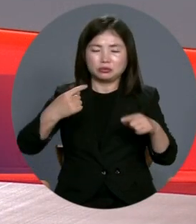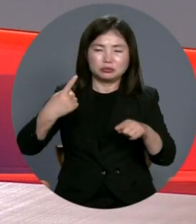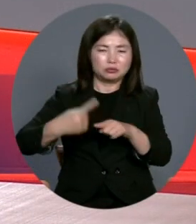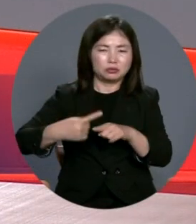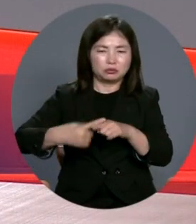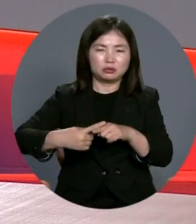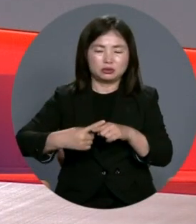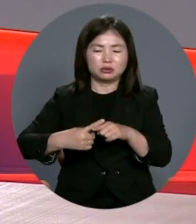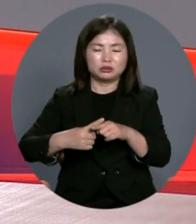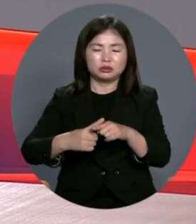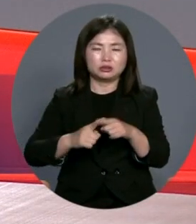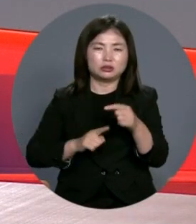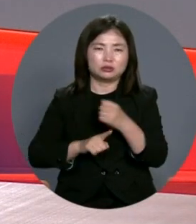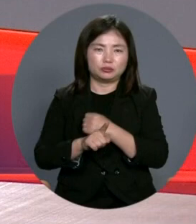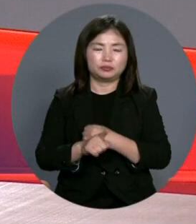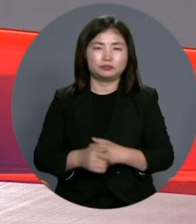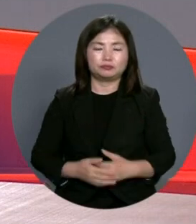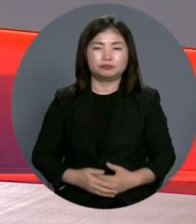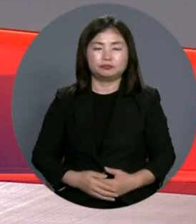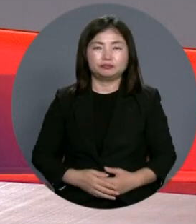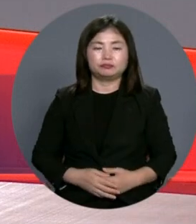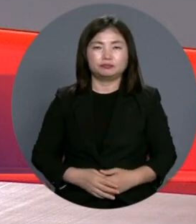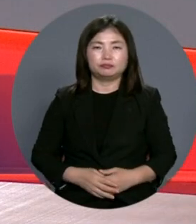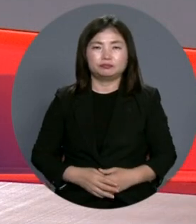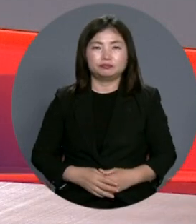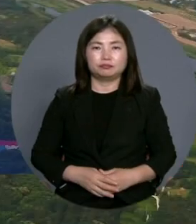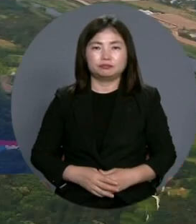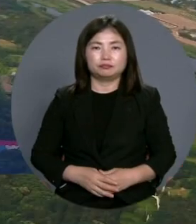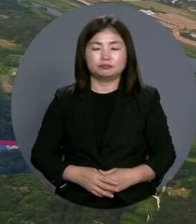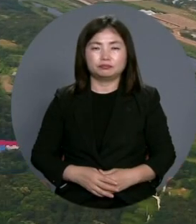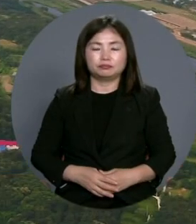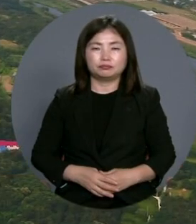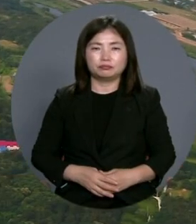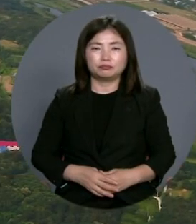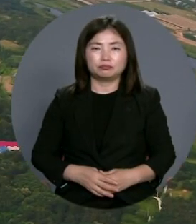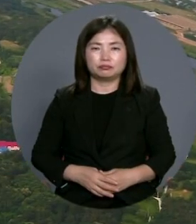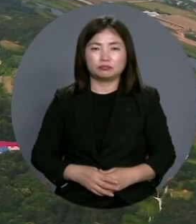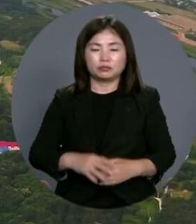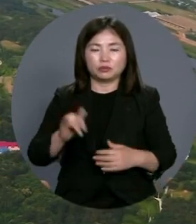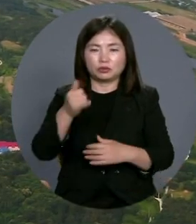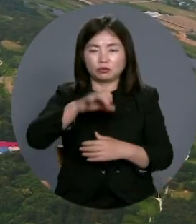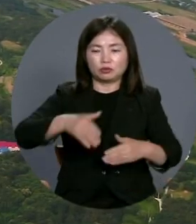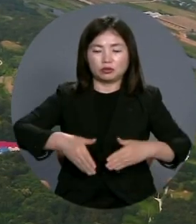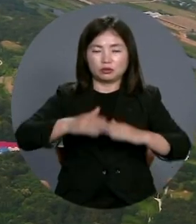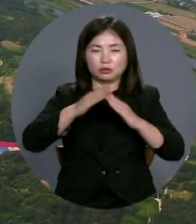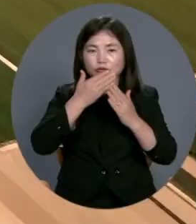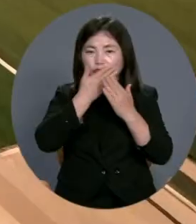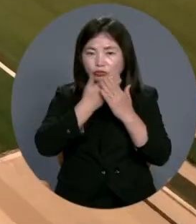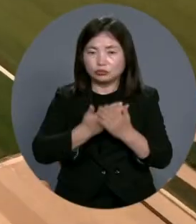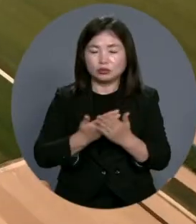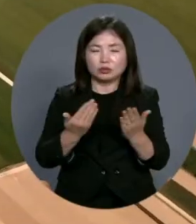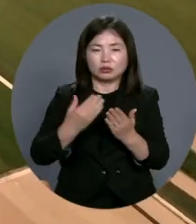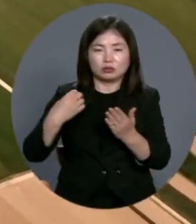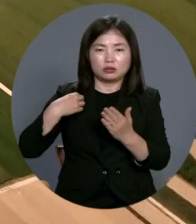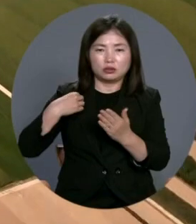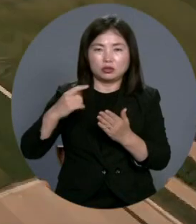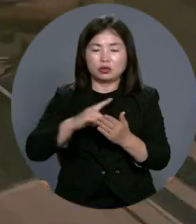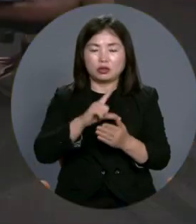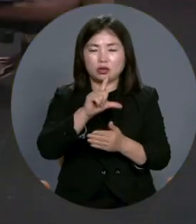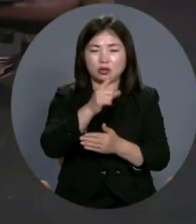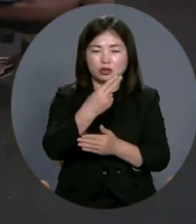불과하다는 그런 말을 듣는 이유이기도 합니다 참여 공항 건설의 핵심적인 역할을 할